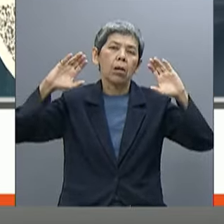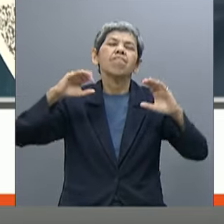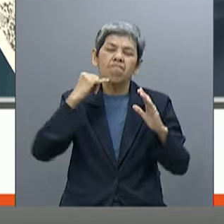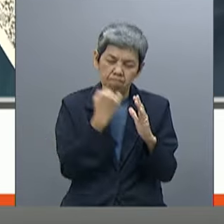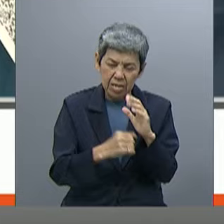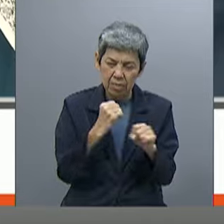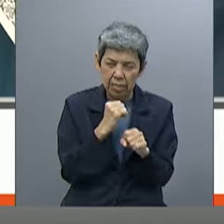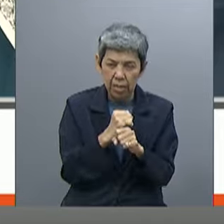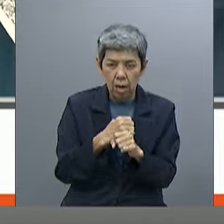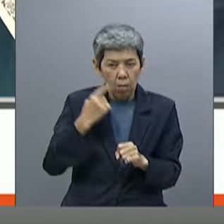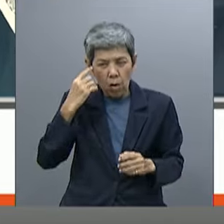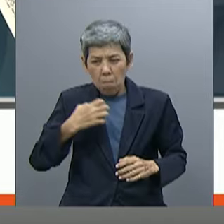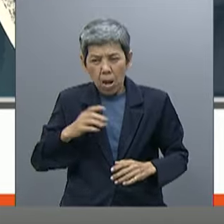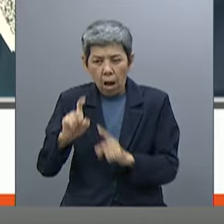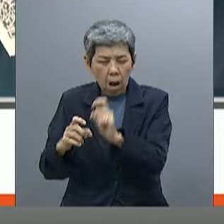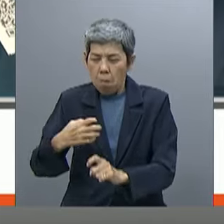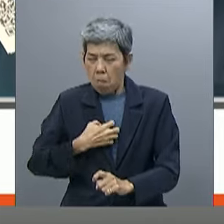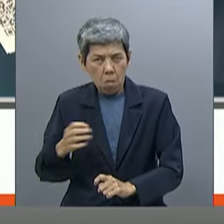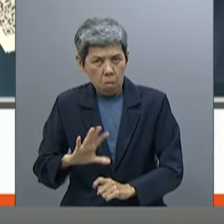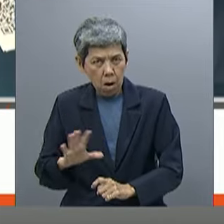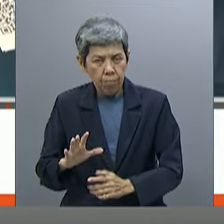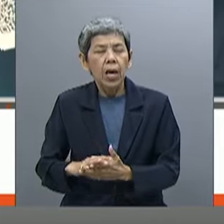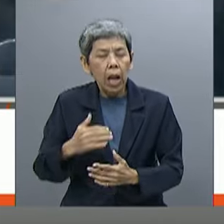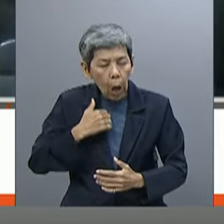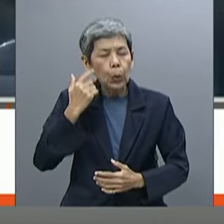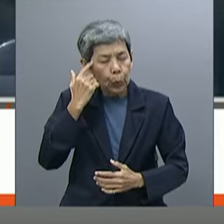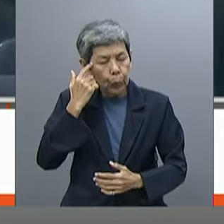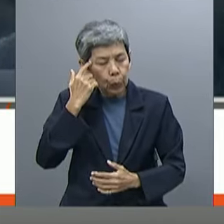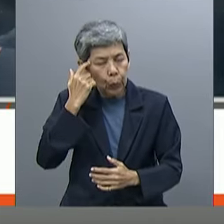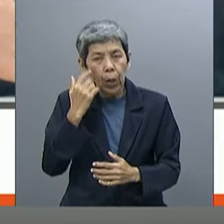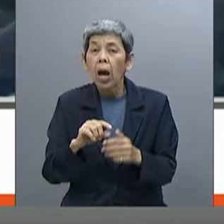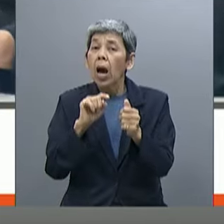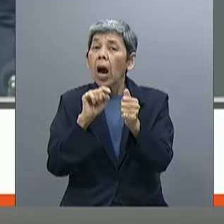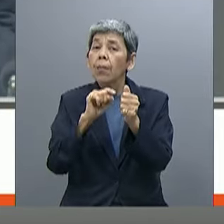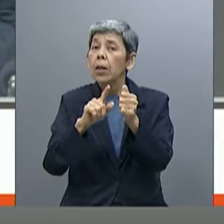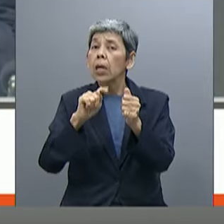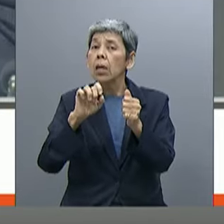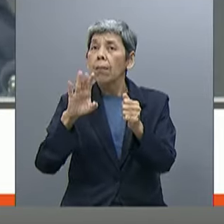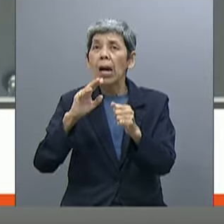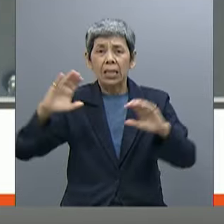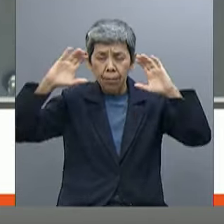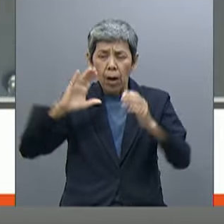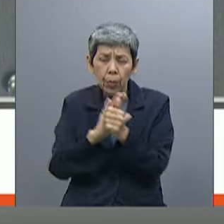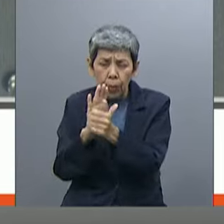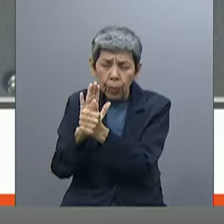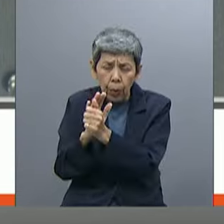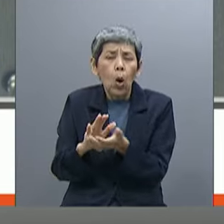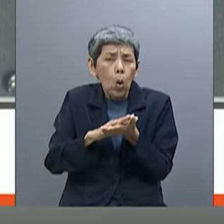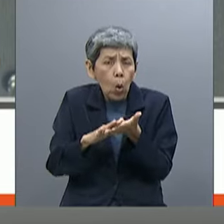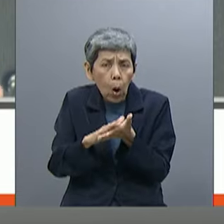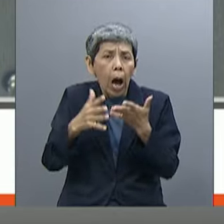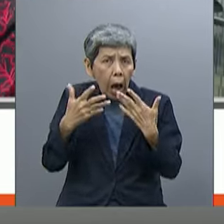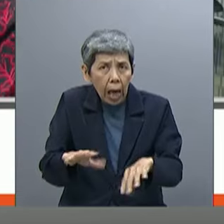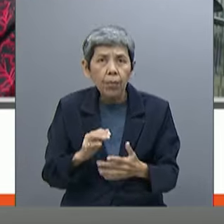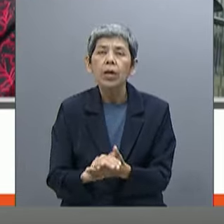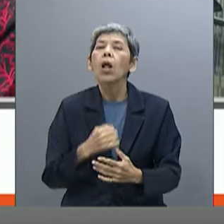ที่ไม่มีใครต้องการให้เกิดขึ้นแต่อย่างที่เราทราบค่ะเหตุการณ์ตากใบรัฐบาลในอดีตมีการเยียวยาไปแล้วมีการขอโทษไปแล้วอย่าง